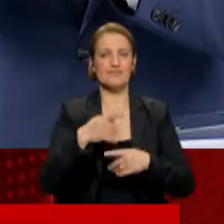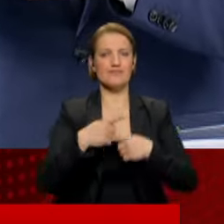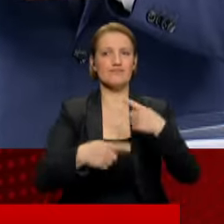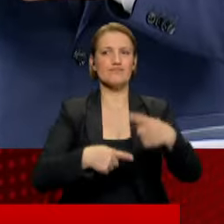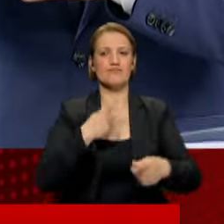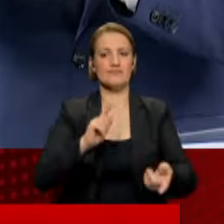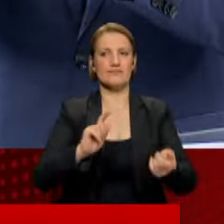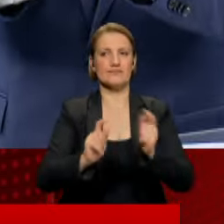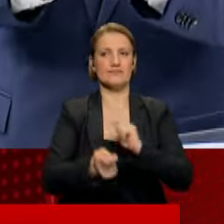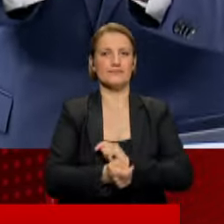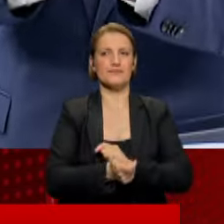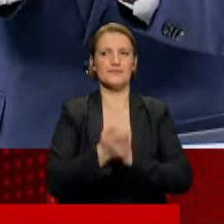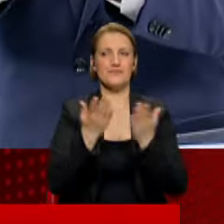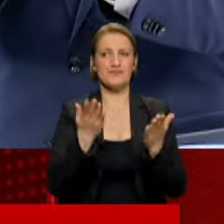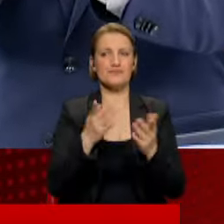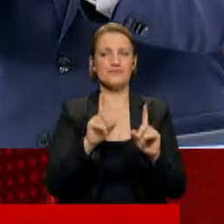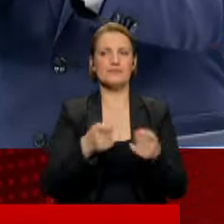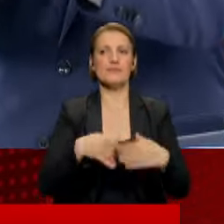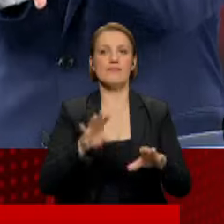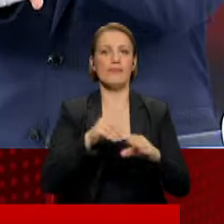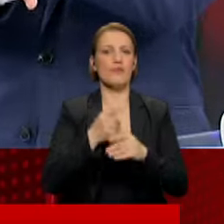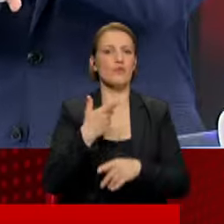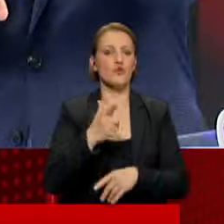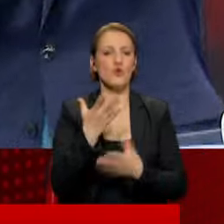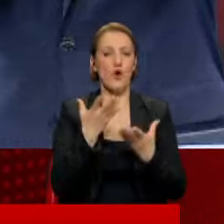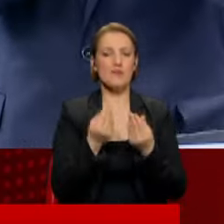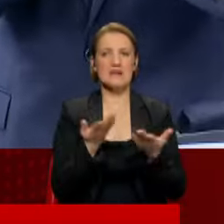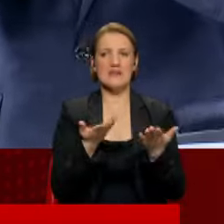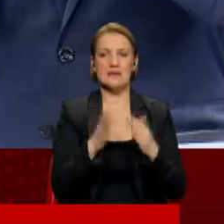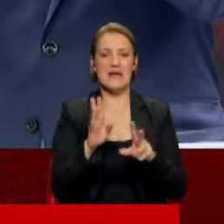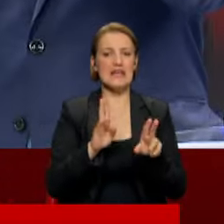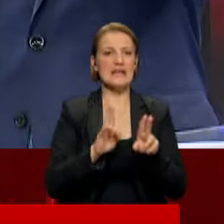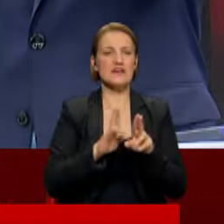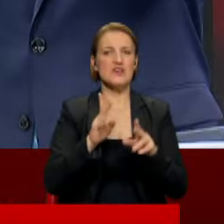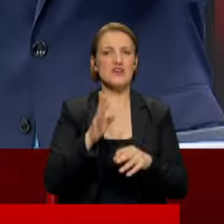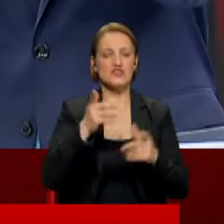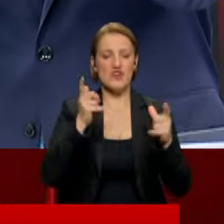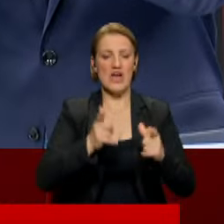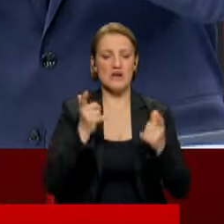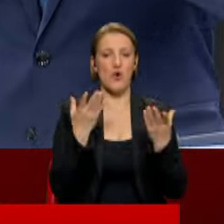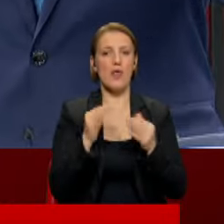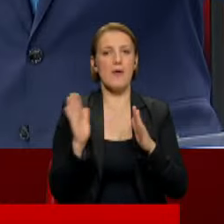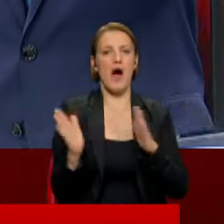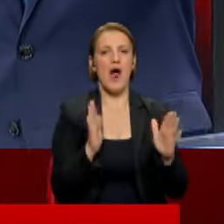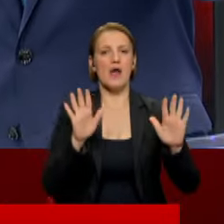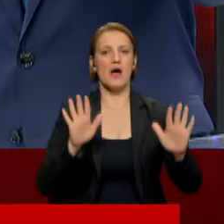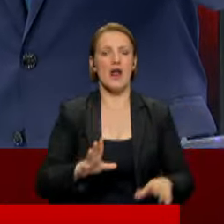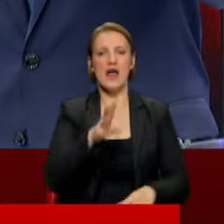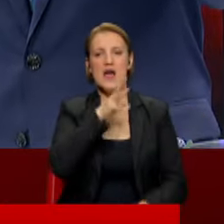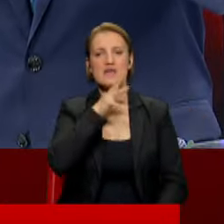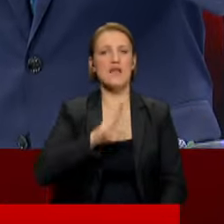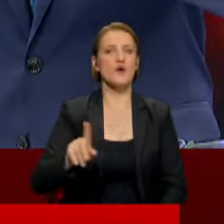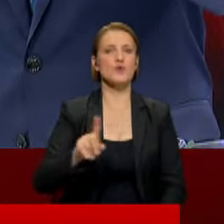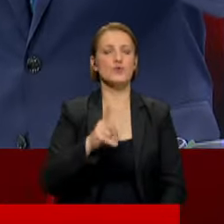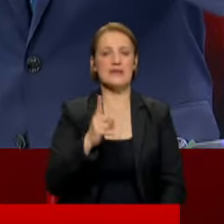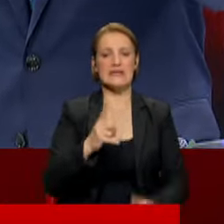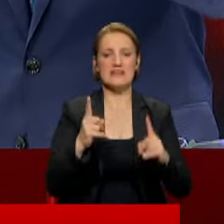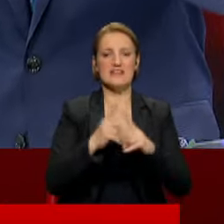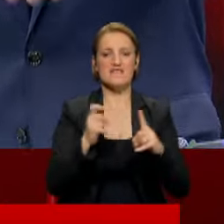bulunup dönüşecek yi dinamikleri bulamadığı için köylü olmaktan çıkmış kentti de olamamış Arada kalmış ve bir Esen yurtluk